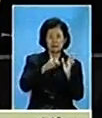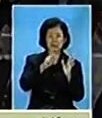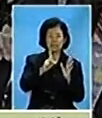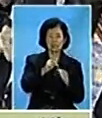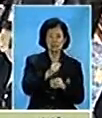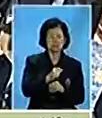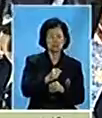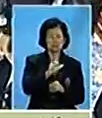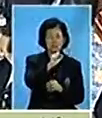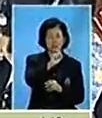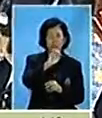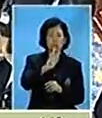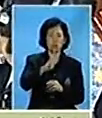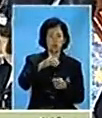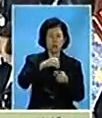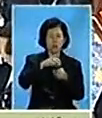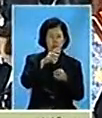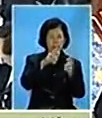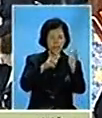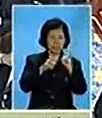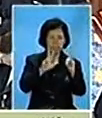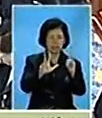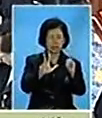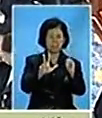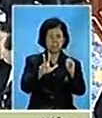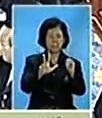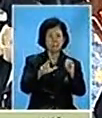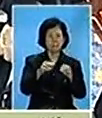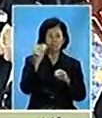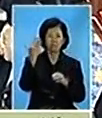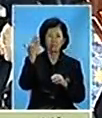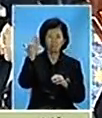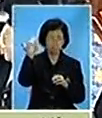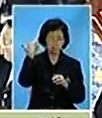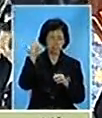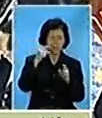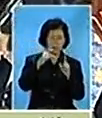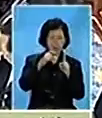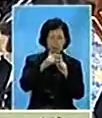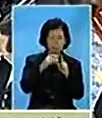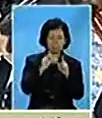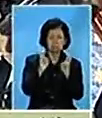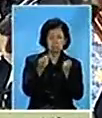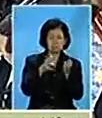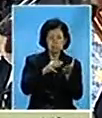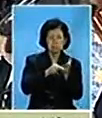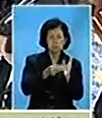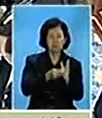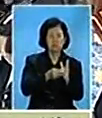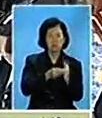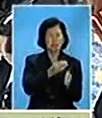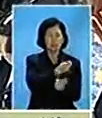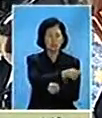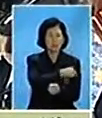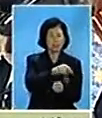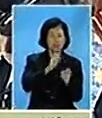านครับในมาตรา3นะครับแต่เดิมคำจำกัดความว่าการแพทย์แผนไทยคืออะ